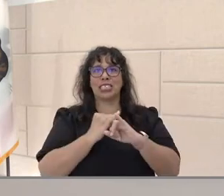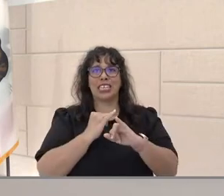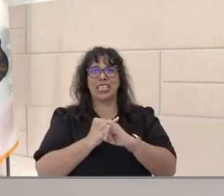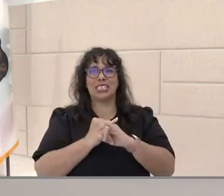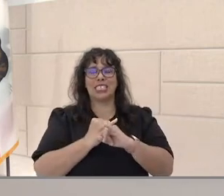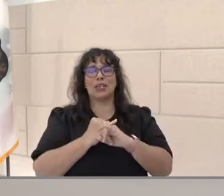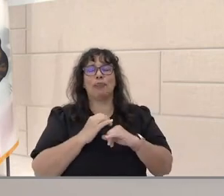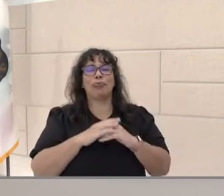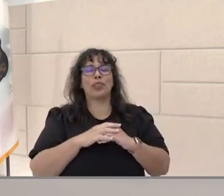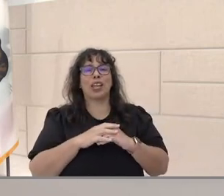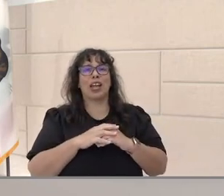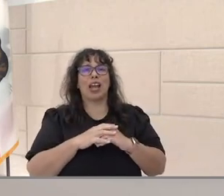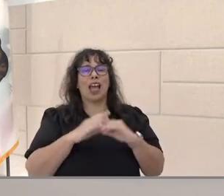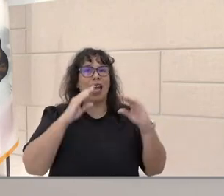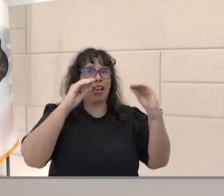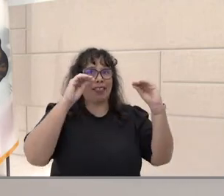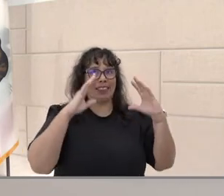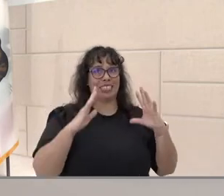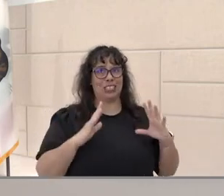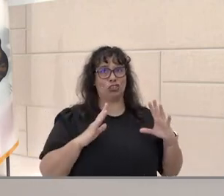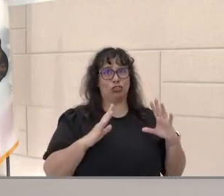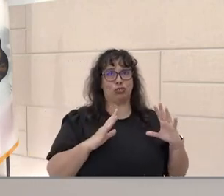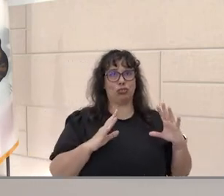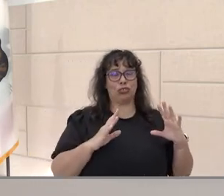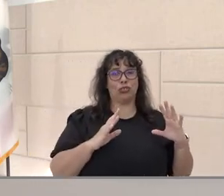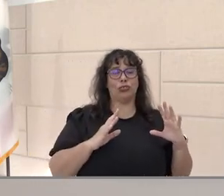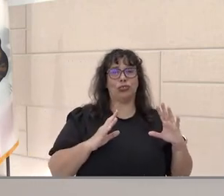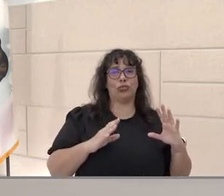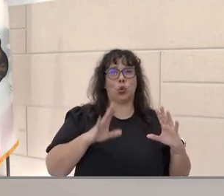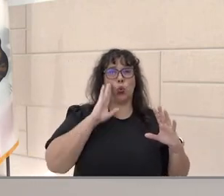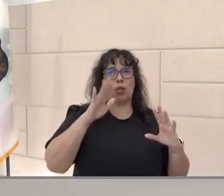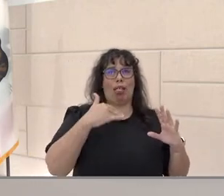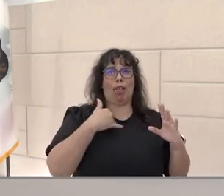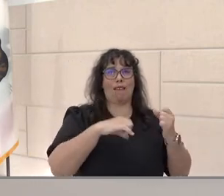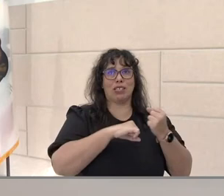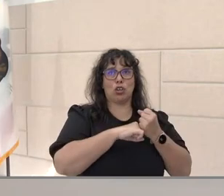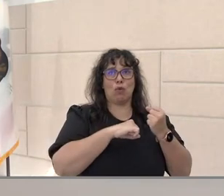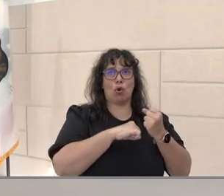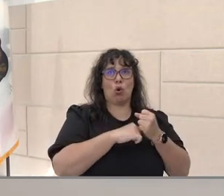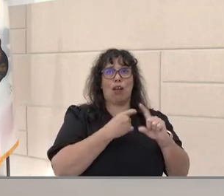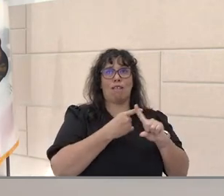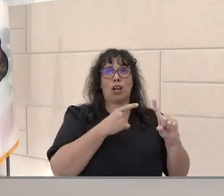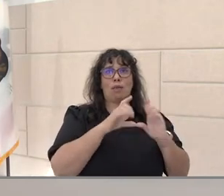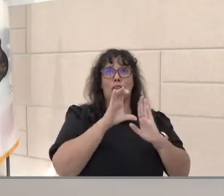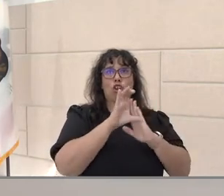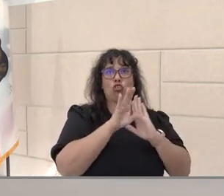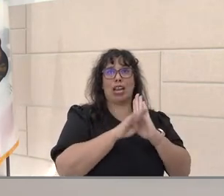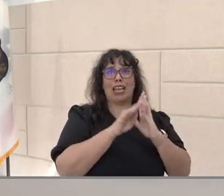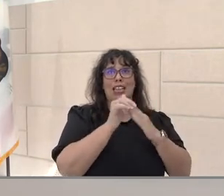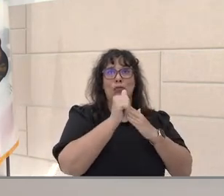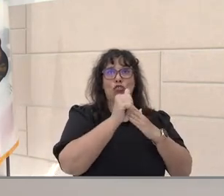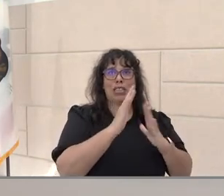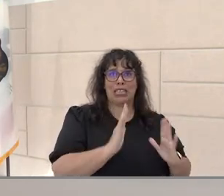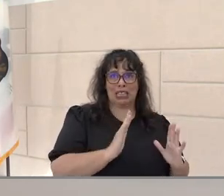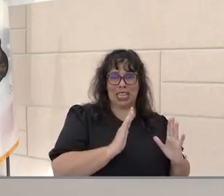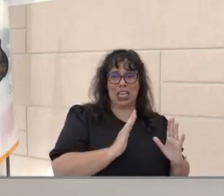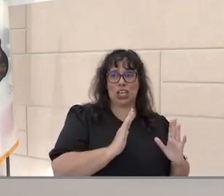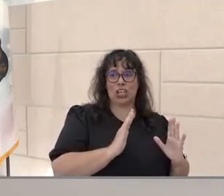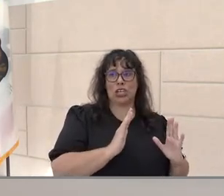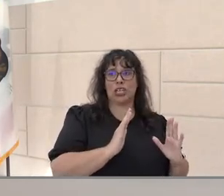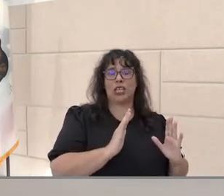រូមានការទទួលការគ្រប់គ្រងពីកម្មវិធីអប់រំសិ